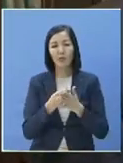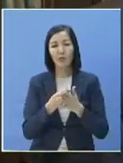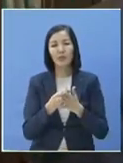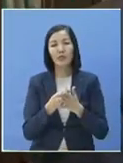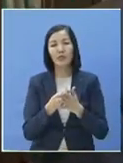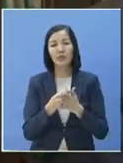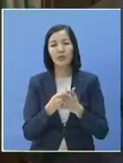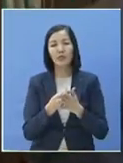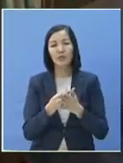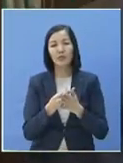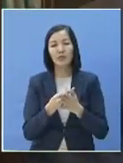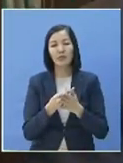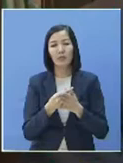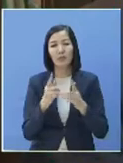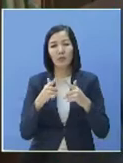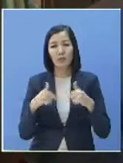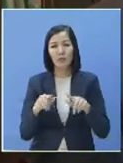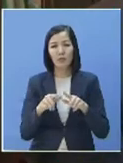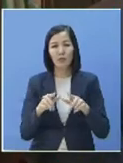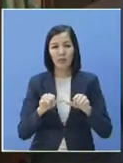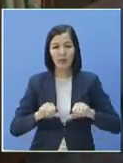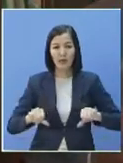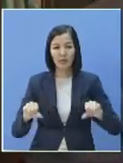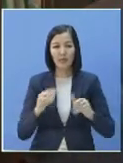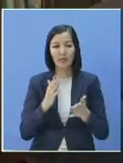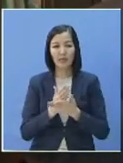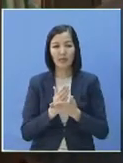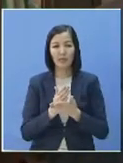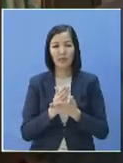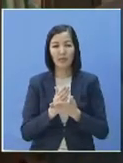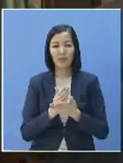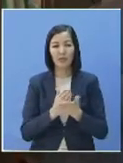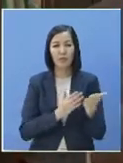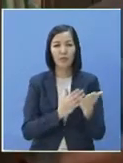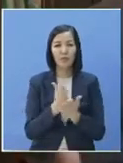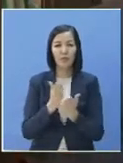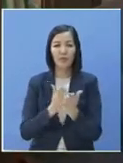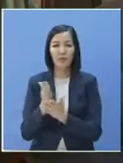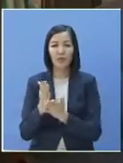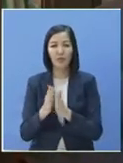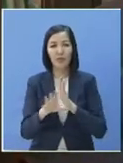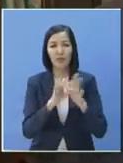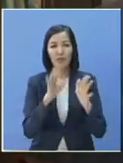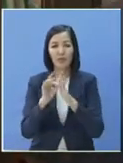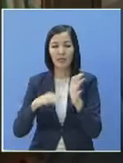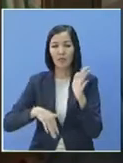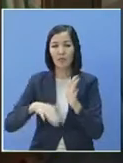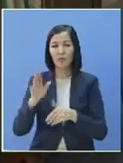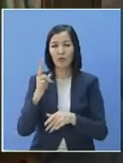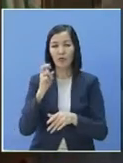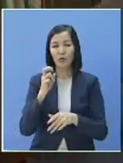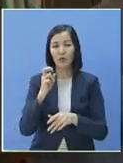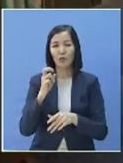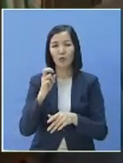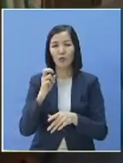жаңағы құрылған комиссиялар бар, мүшелері бар, әр сол салалар бойынша сол кісілер анықтап, жаңағы 200-ден